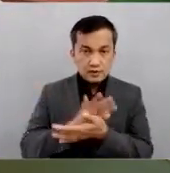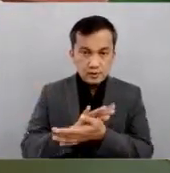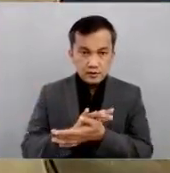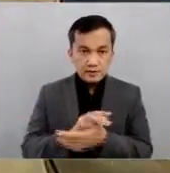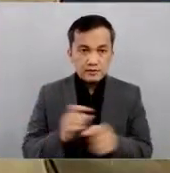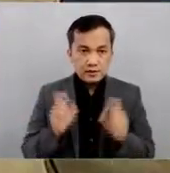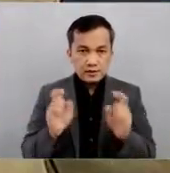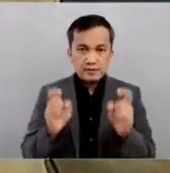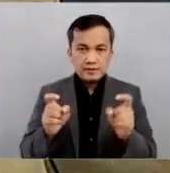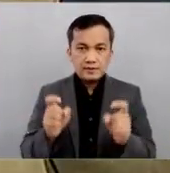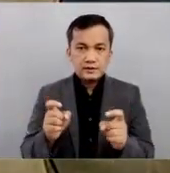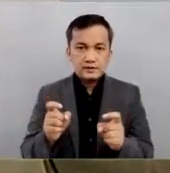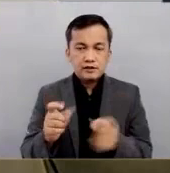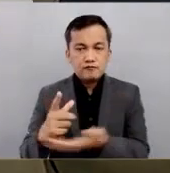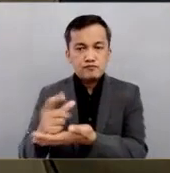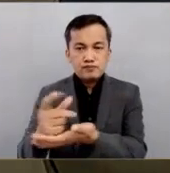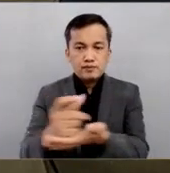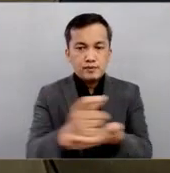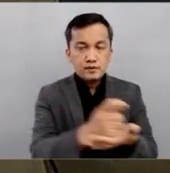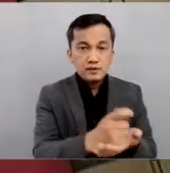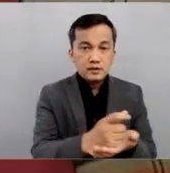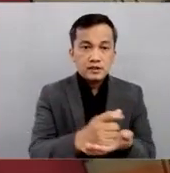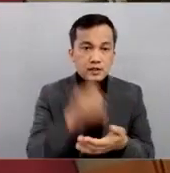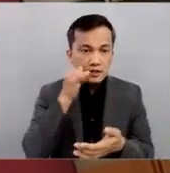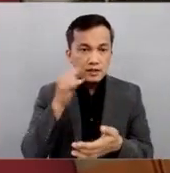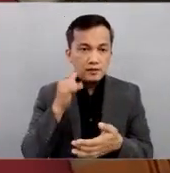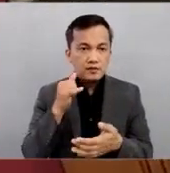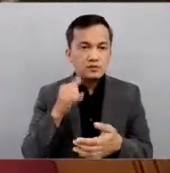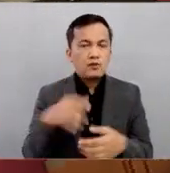pagbabakuna. Kahapon, record high ang